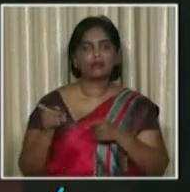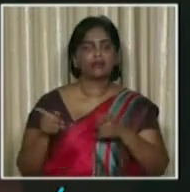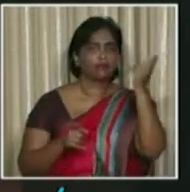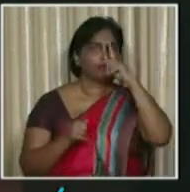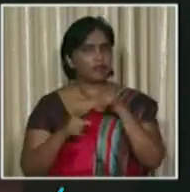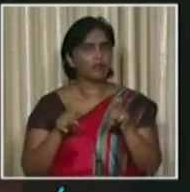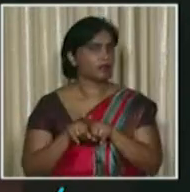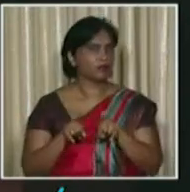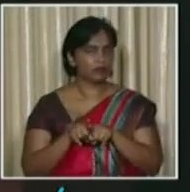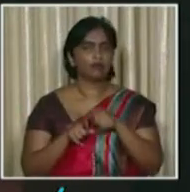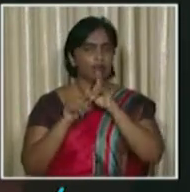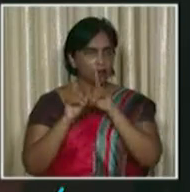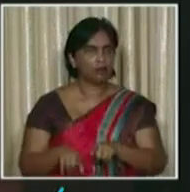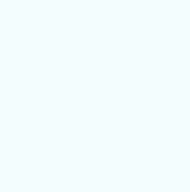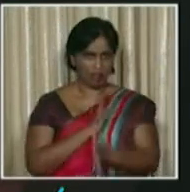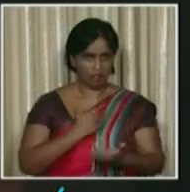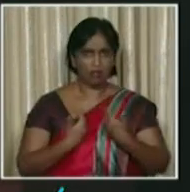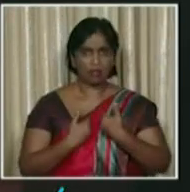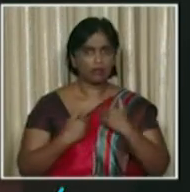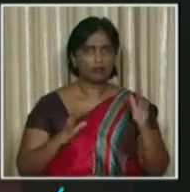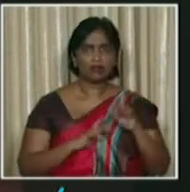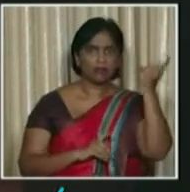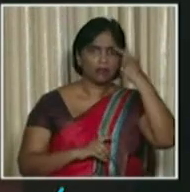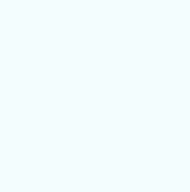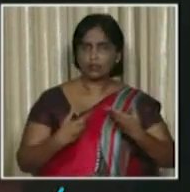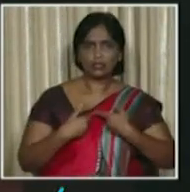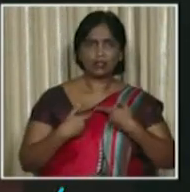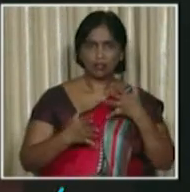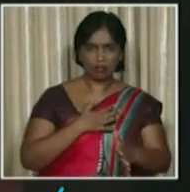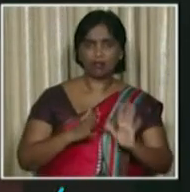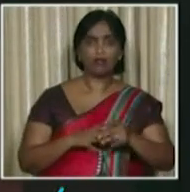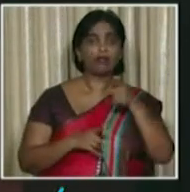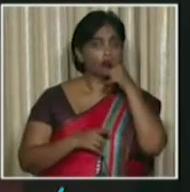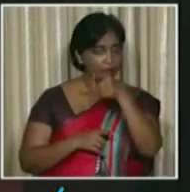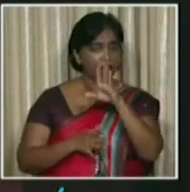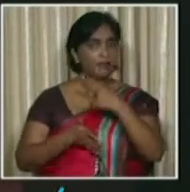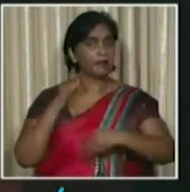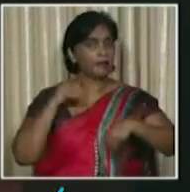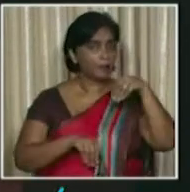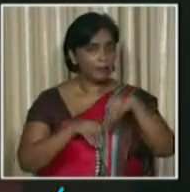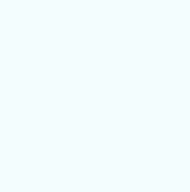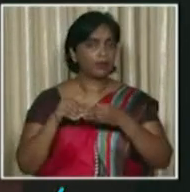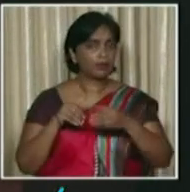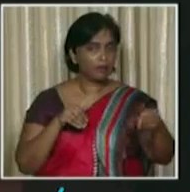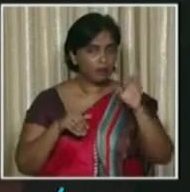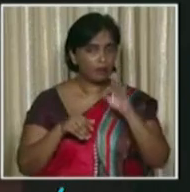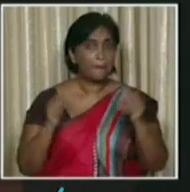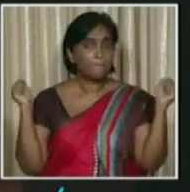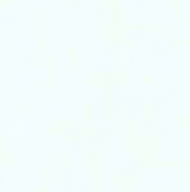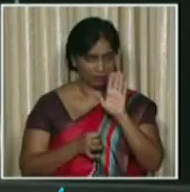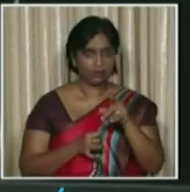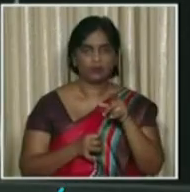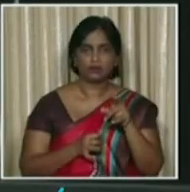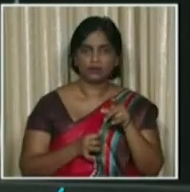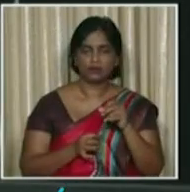ටික ලැබෙන්නේ නැහැ ඒගොල්ලොන්ගේ වරදින් නෙවෙයි මේ වැටුප් අහිමි වෙලා තිබෙන්නේ ඔබතුමන්ලා මැතිවරණයක් පවත්වන්නට තියෙන බියගුණකම